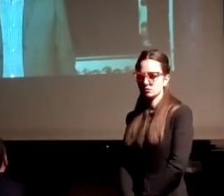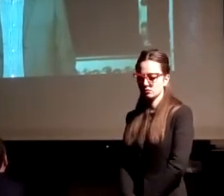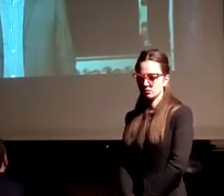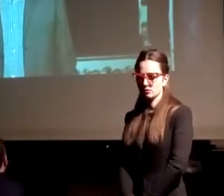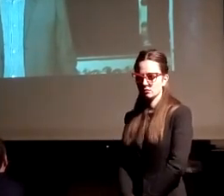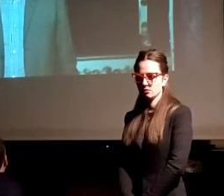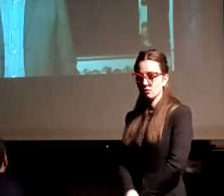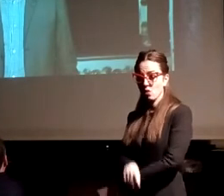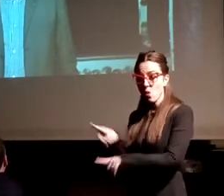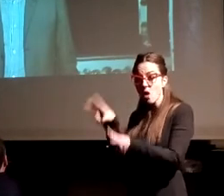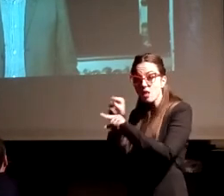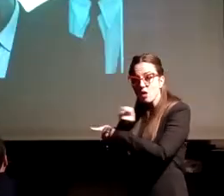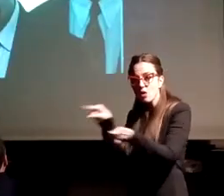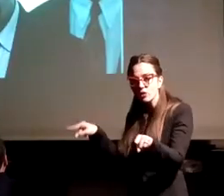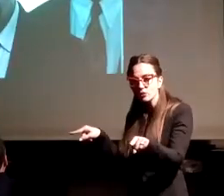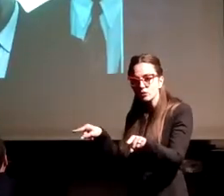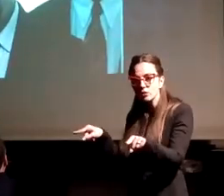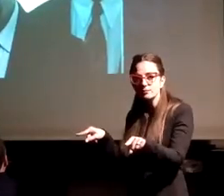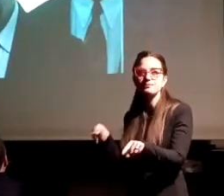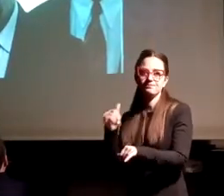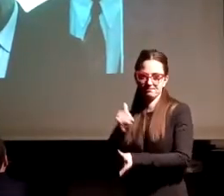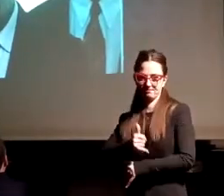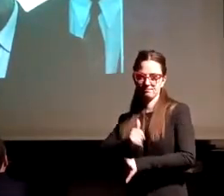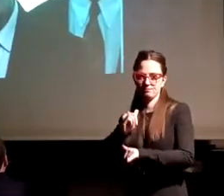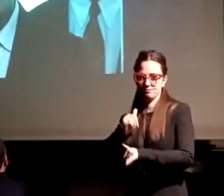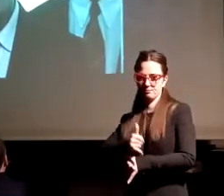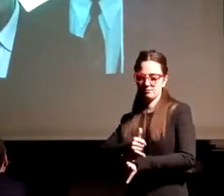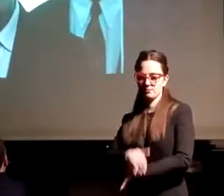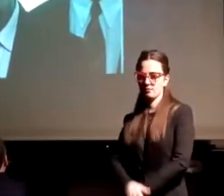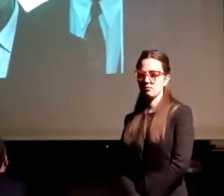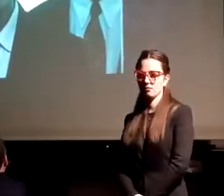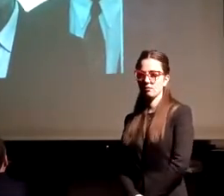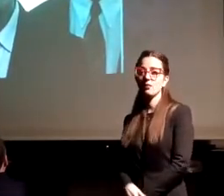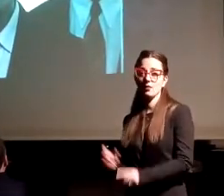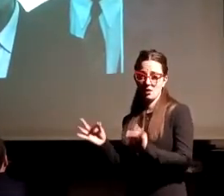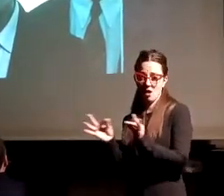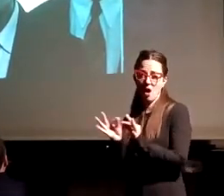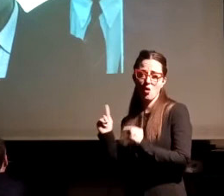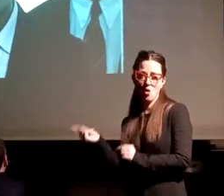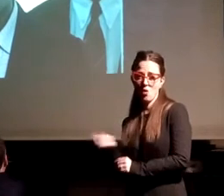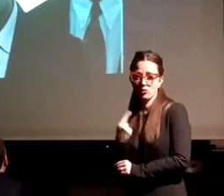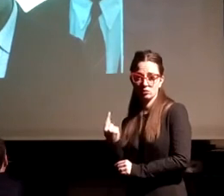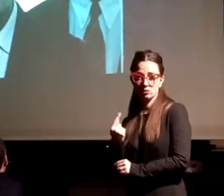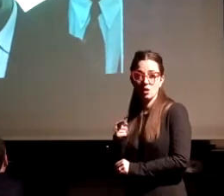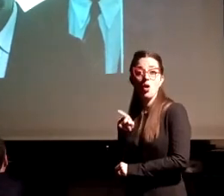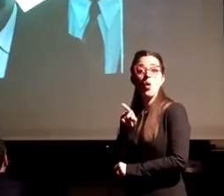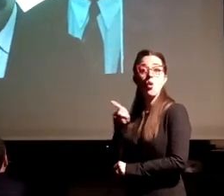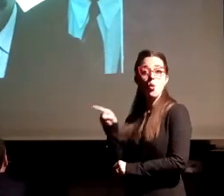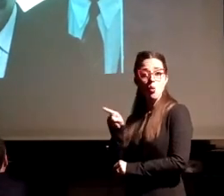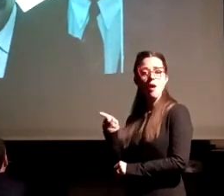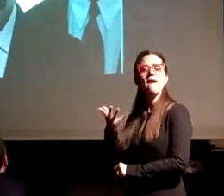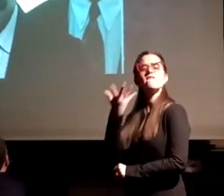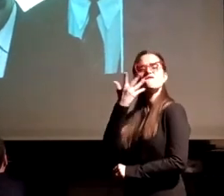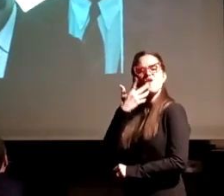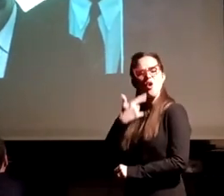mira d'accordo con voi si trovano d'accordo lui che ha voluto